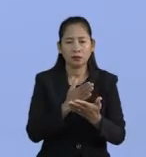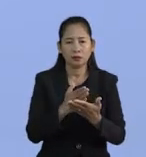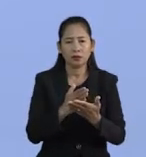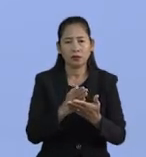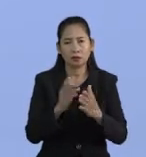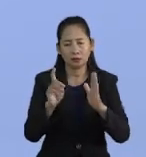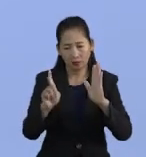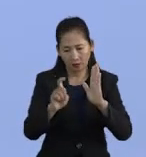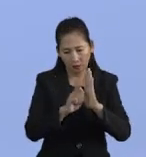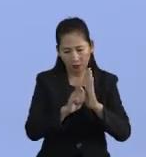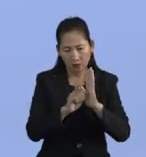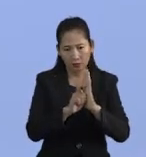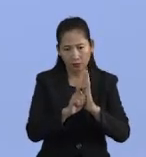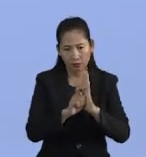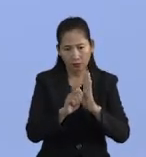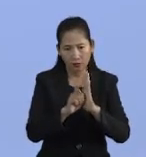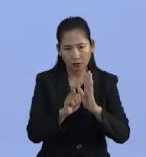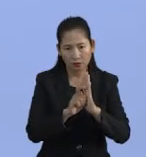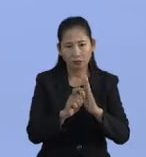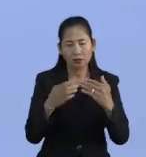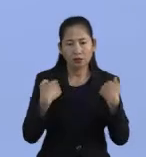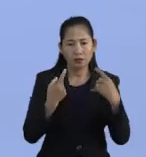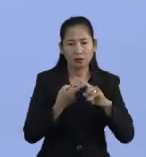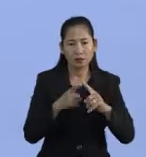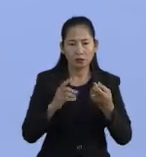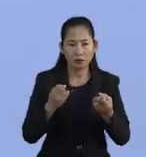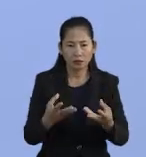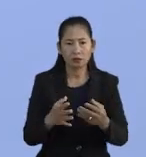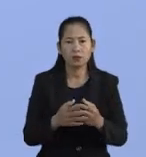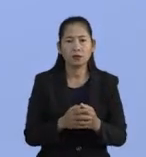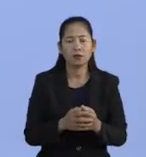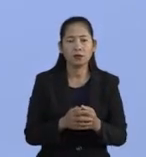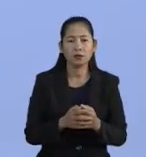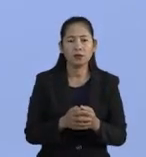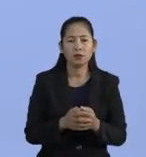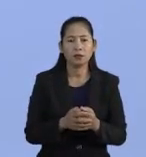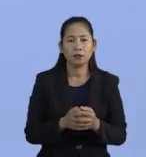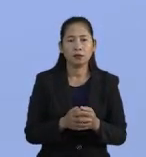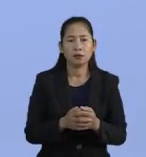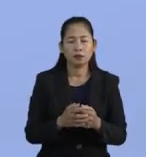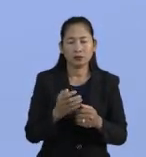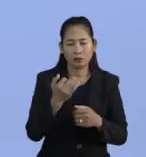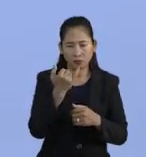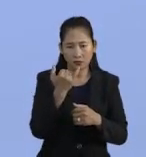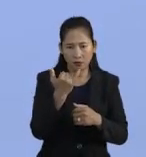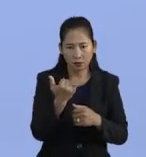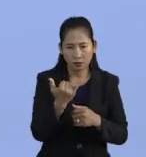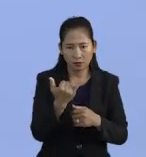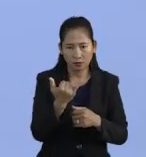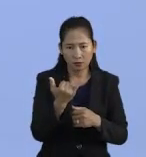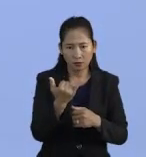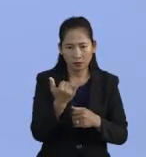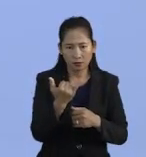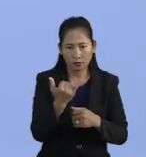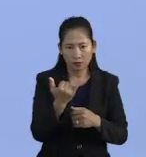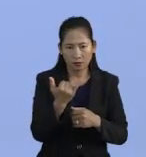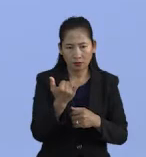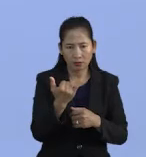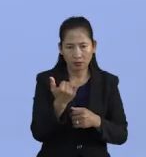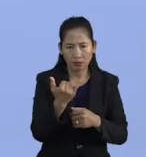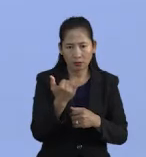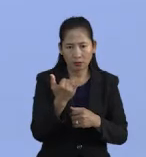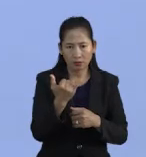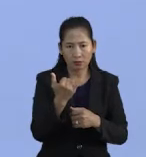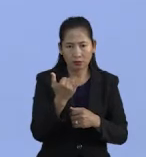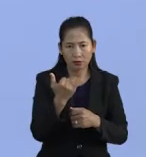từ môn là con nè bà này cốt miên lấy mạng con bổn kế cứ miên lệ mà miên lệ bà